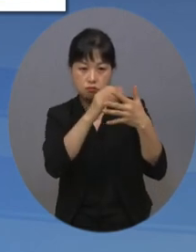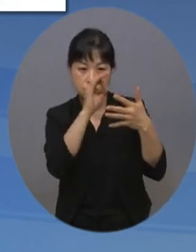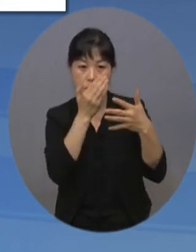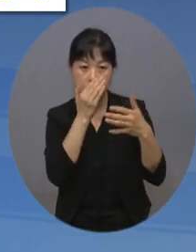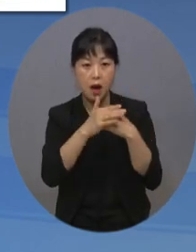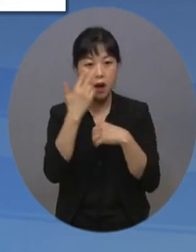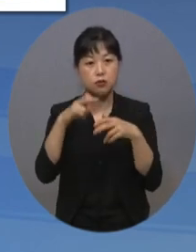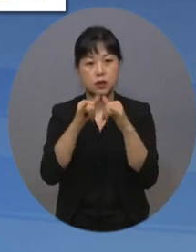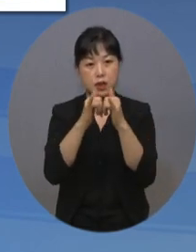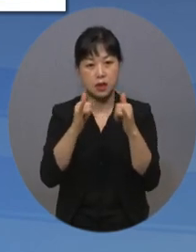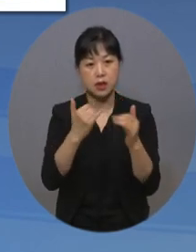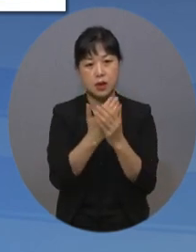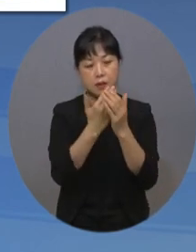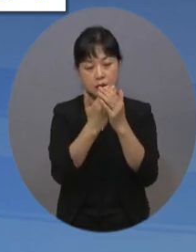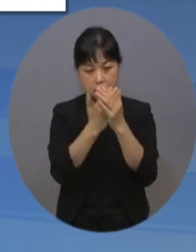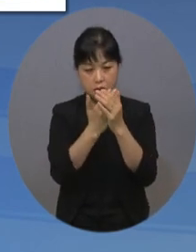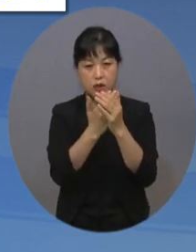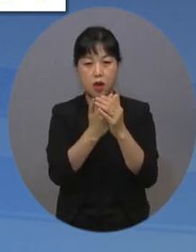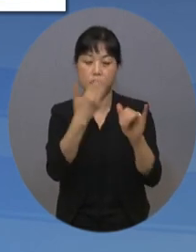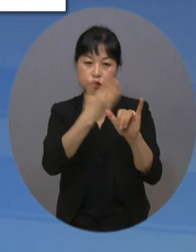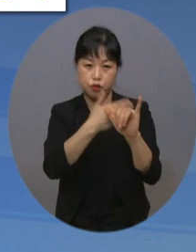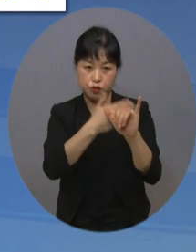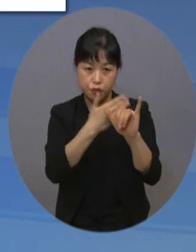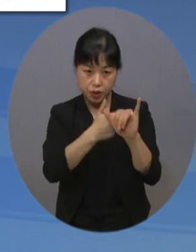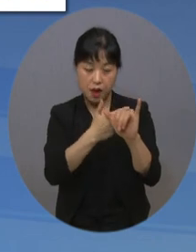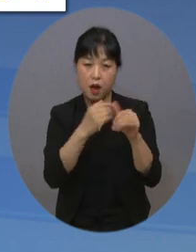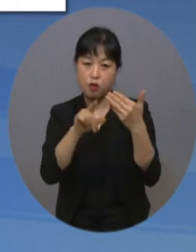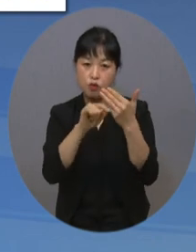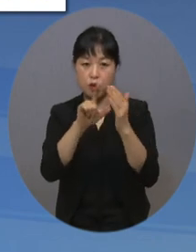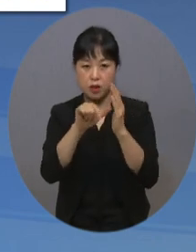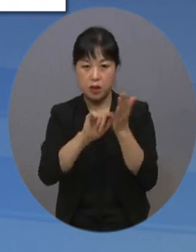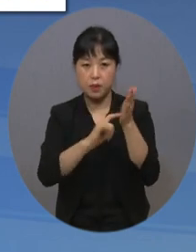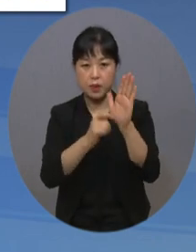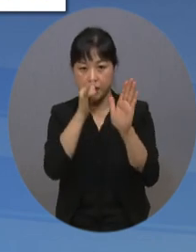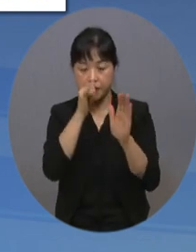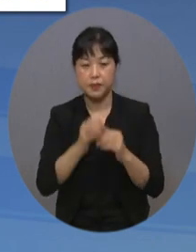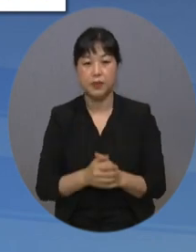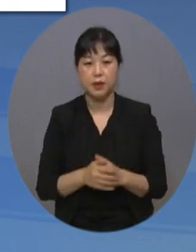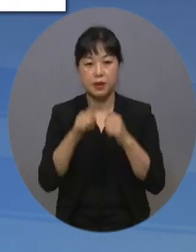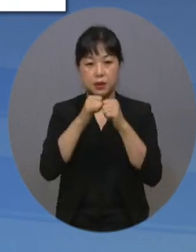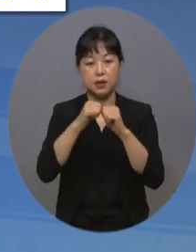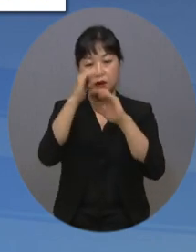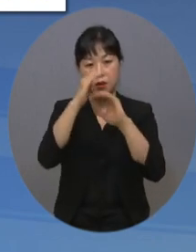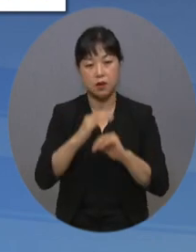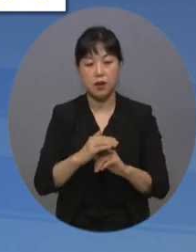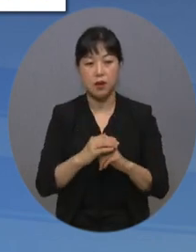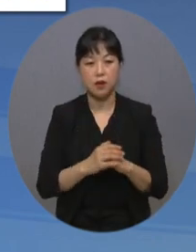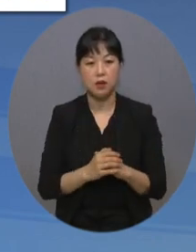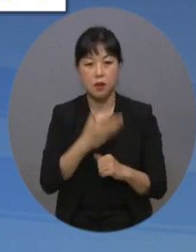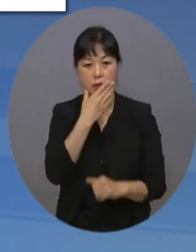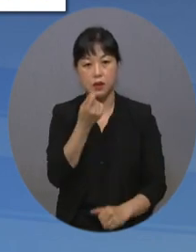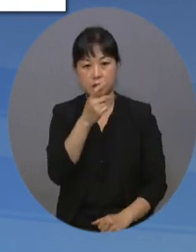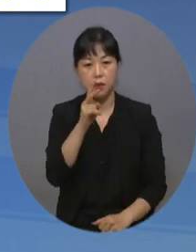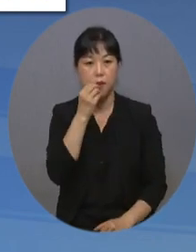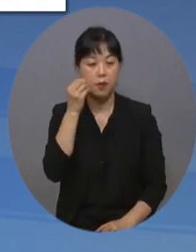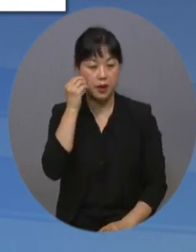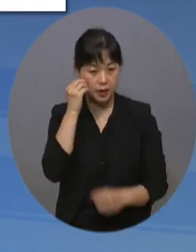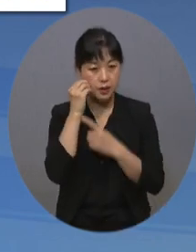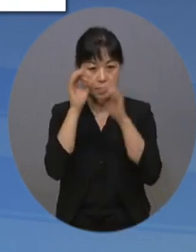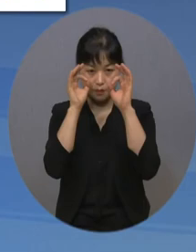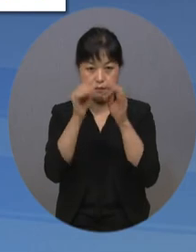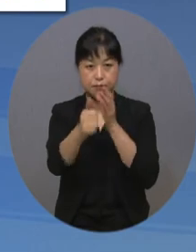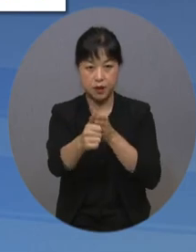유튜브 채널에서도 다음 달 중 게시될 예정입니다. 이 밖에 자세한 사항은 웰피어 뉴스 홈페이지에서 확인할 수